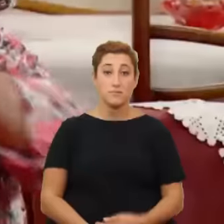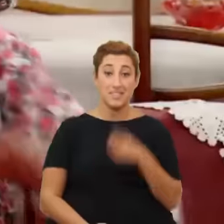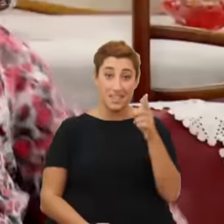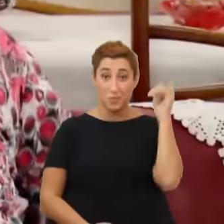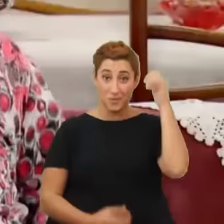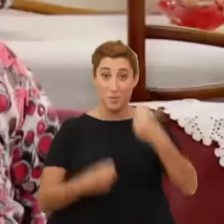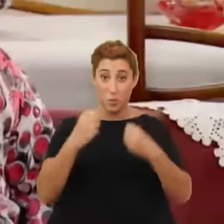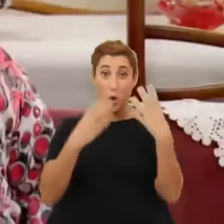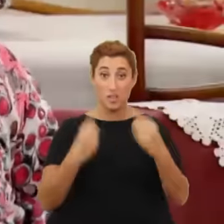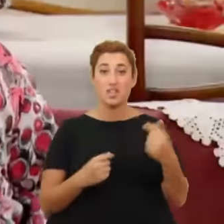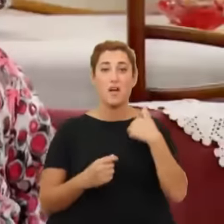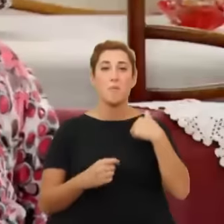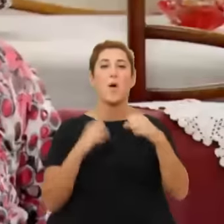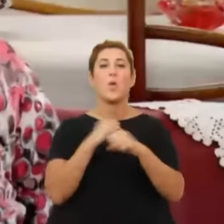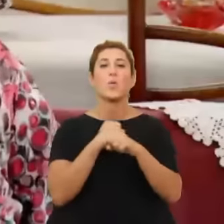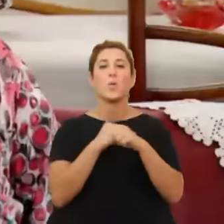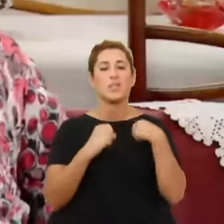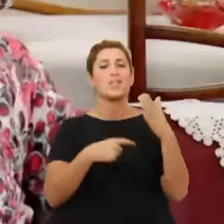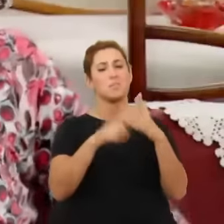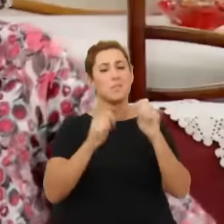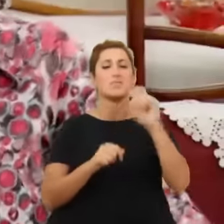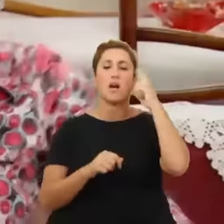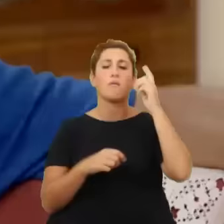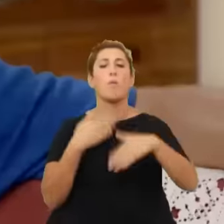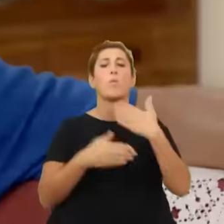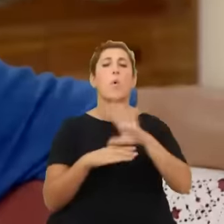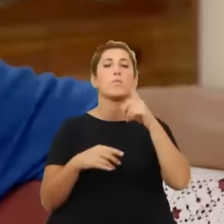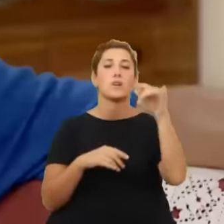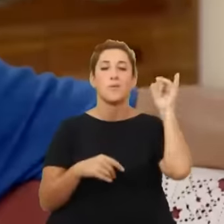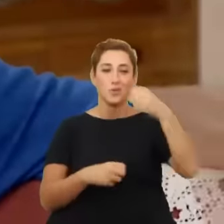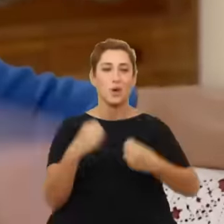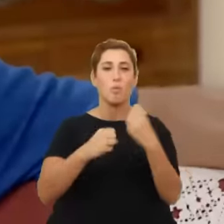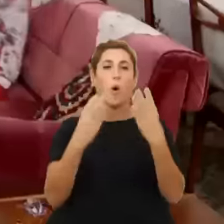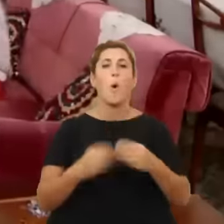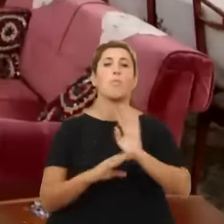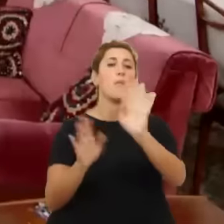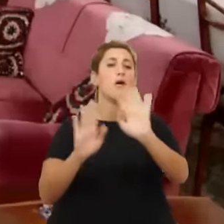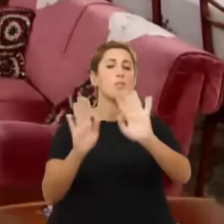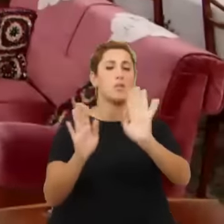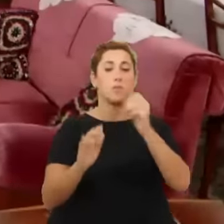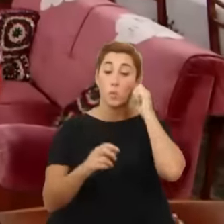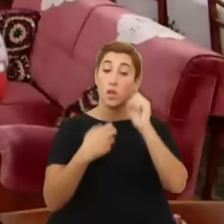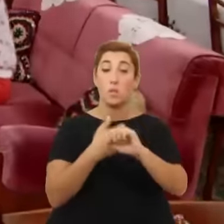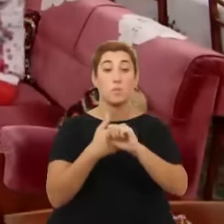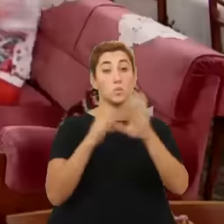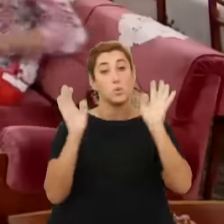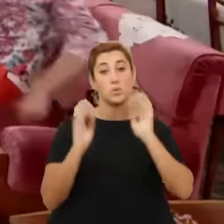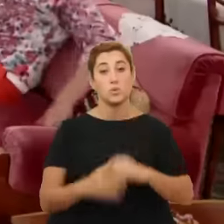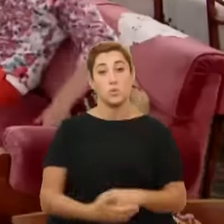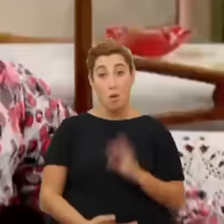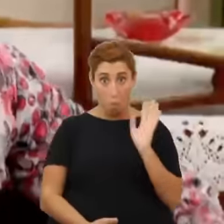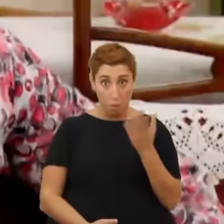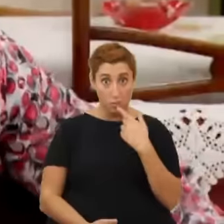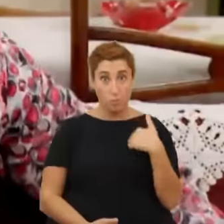Sen pilot olacaksan ben Gülden'i vazgeçiririm. Sen hiç kafanı yorma. Sen pilot olma da ama Allah korusun ya. Ha, o kadar